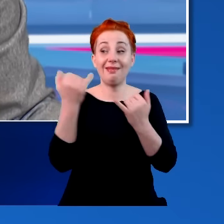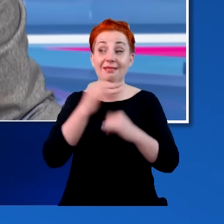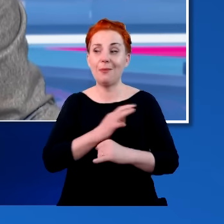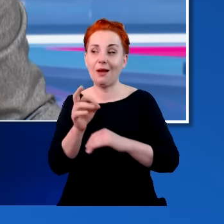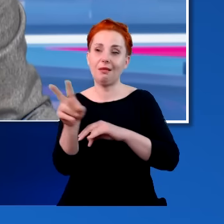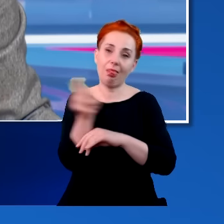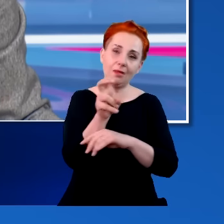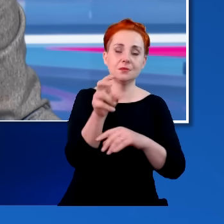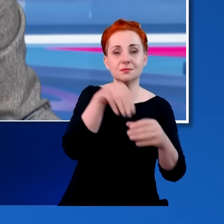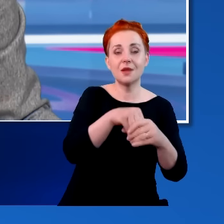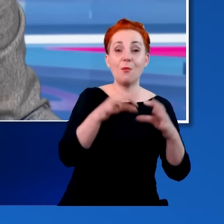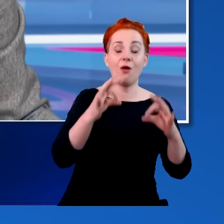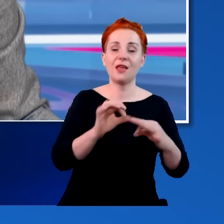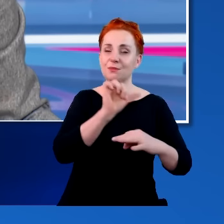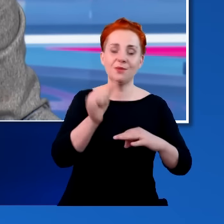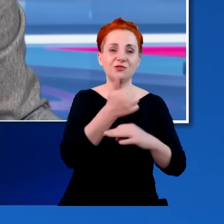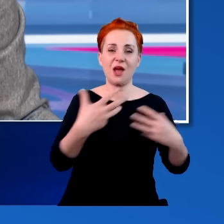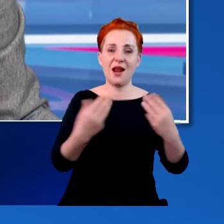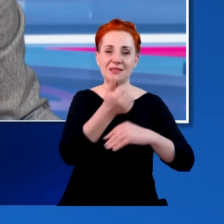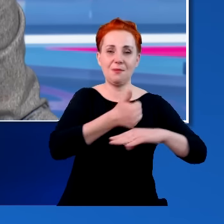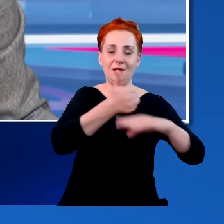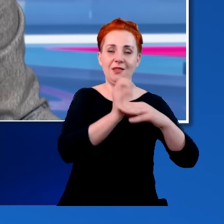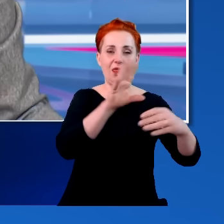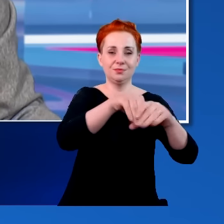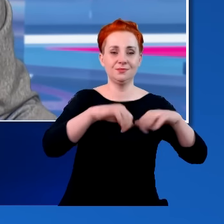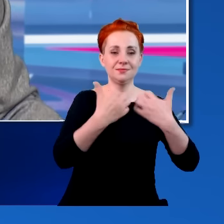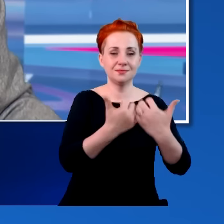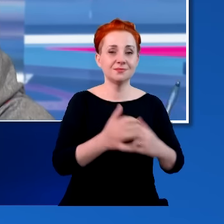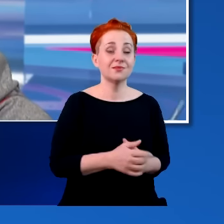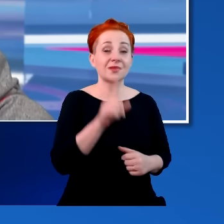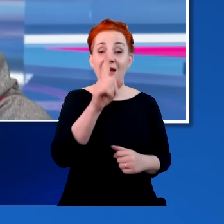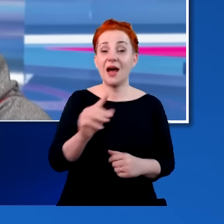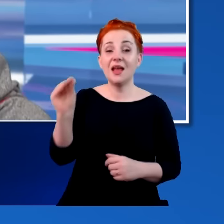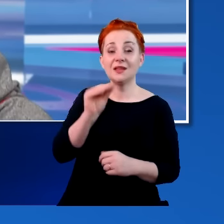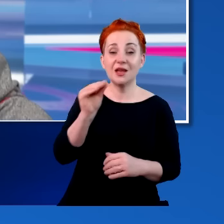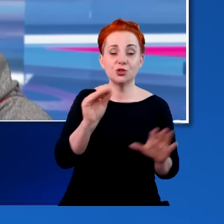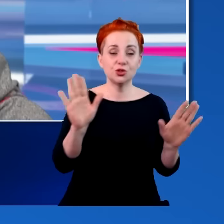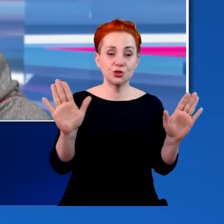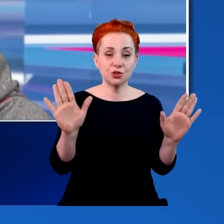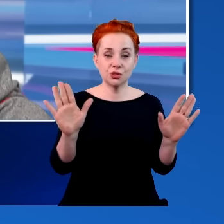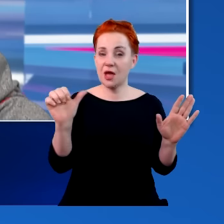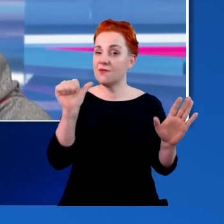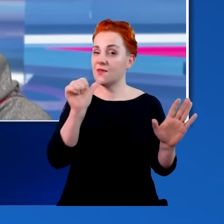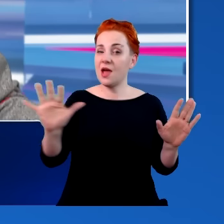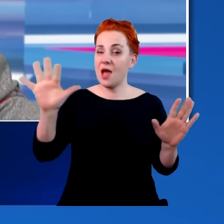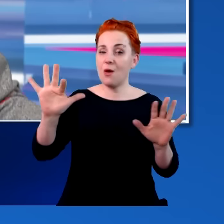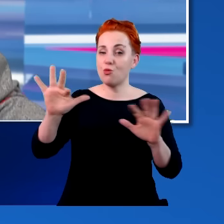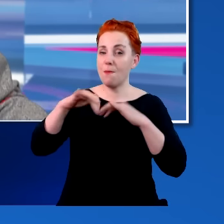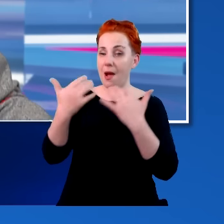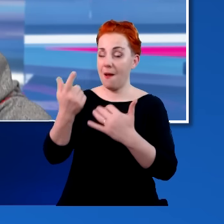z liderem teraz po raz pierwszy. No. Ale, ale jak... w Europarlamencie, co ważne, pani redaktor, w Europarlamencie przecież przedstawicielka